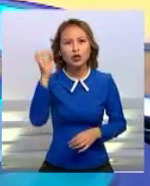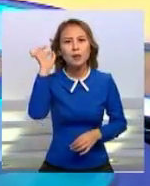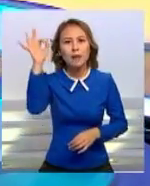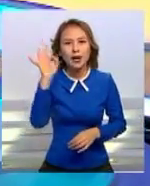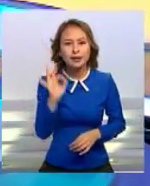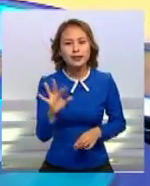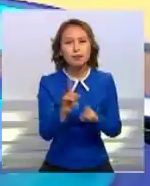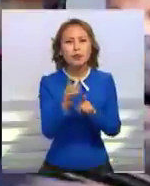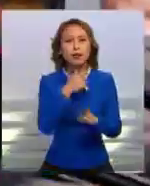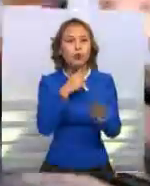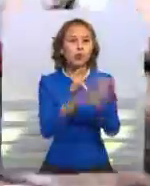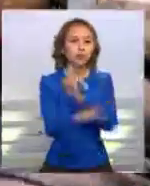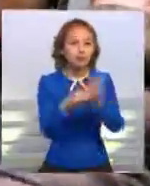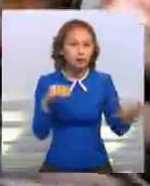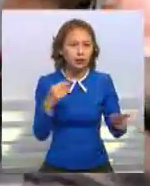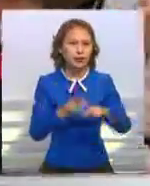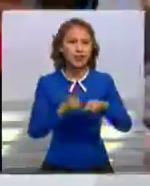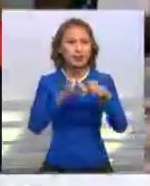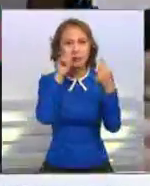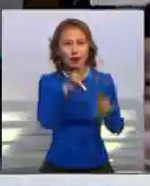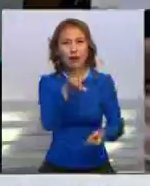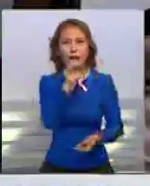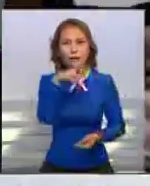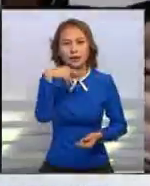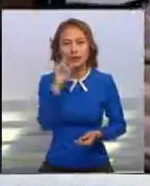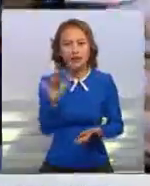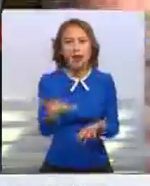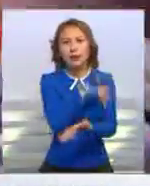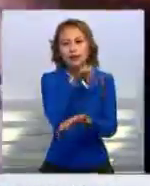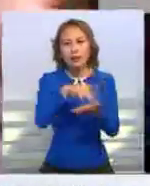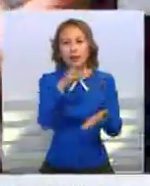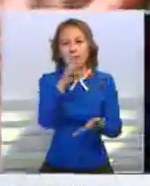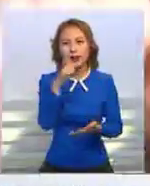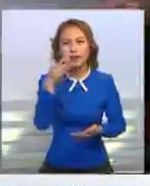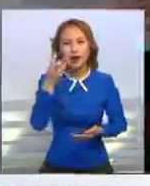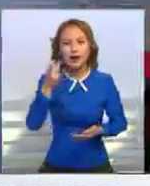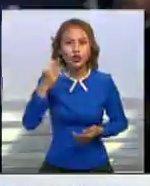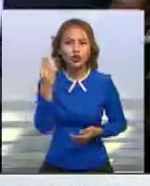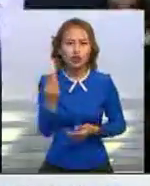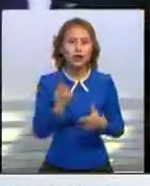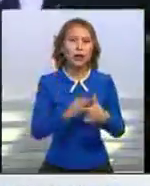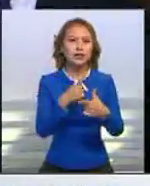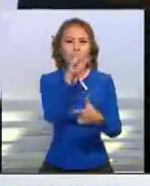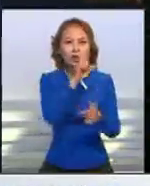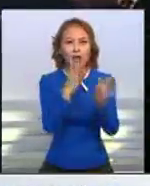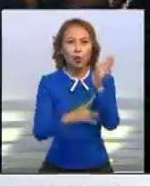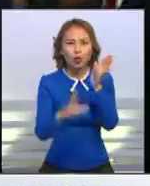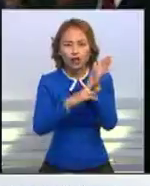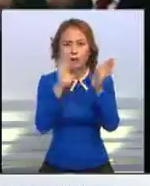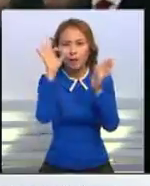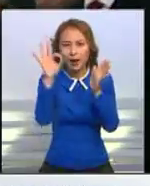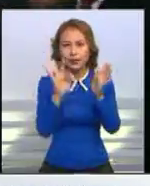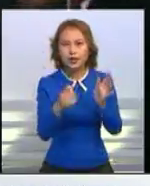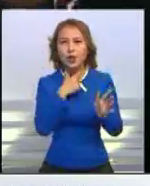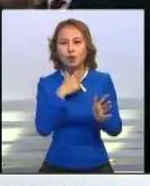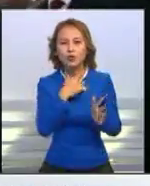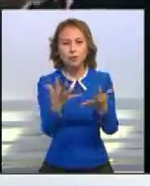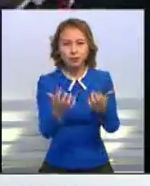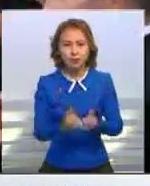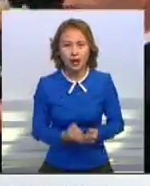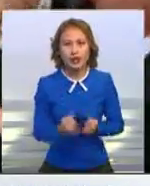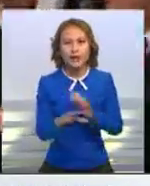53% дауыс жинаған. Оның қарсыласы Камни қаласының мэрі Мариан Шарец азаматтардың 47% дауысына ие